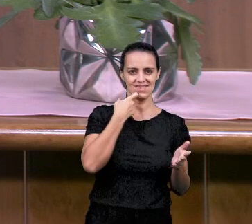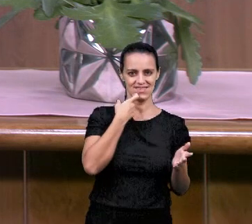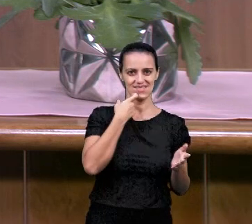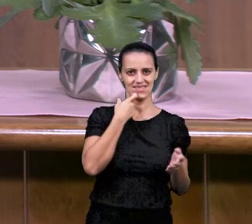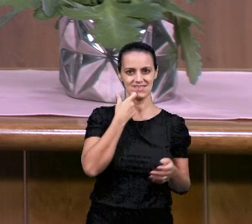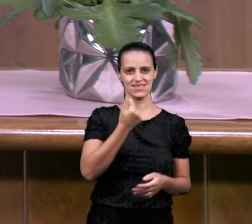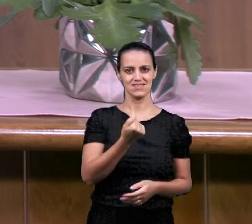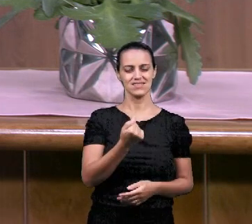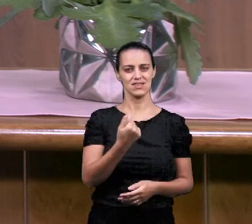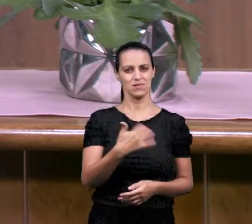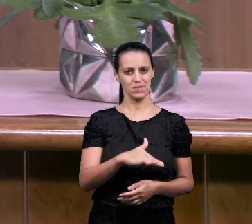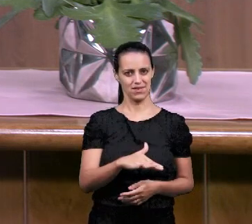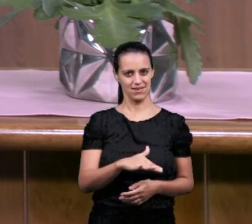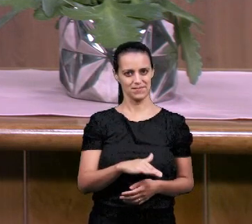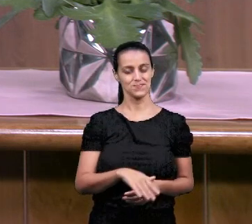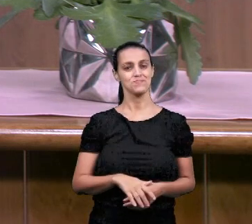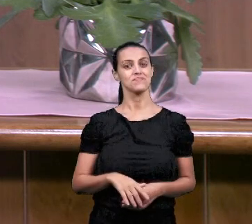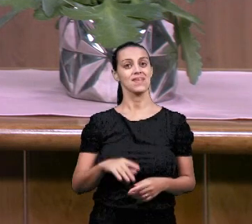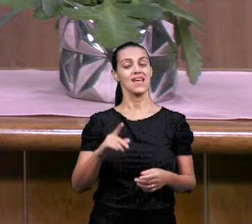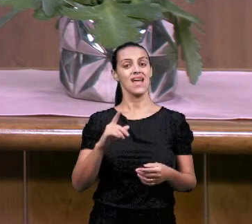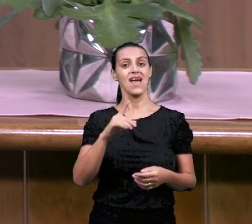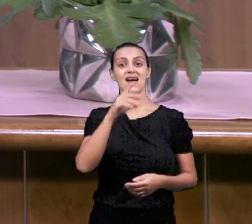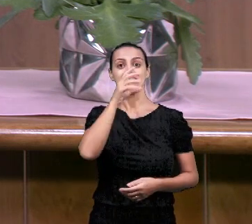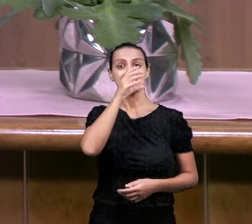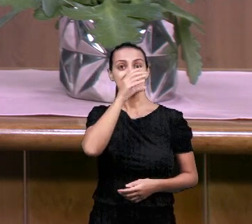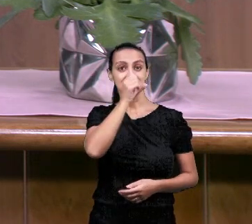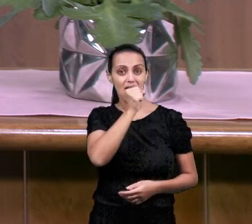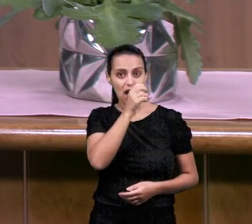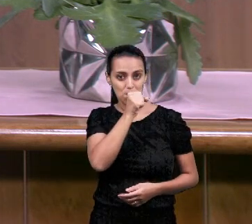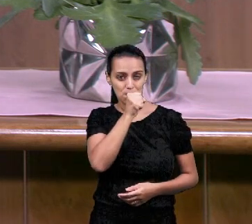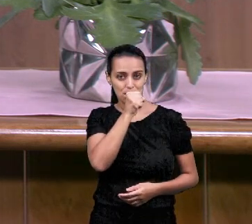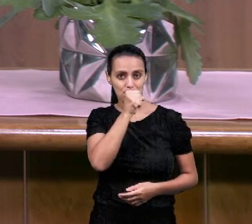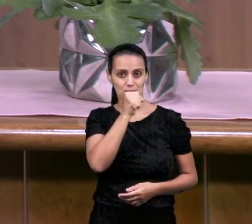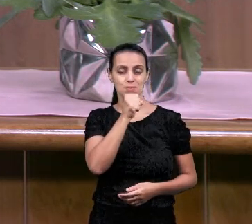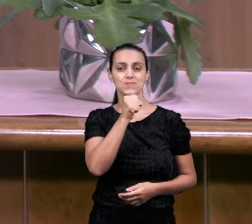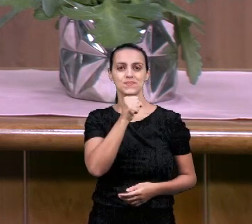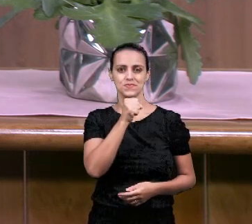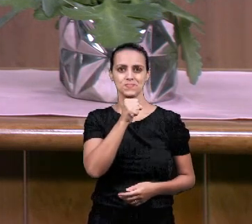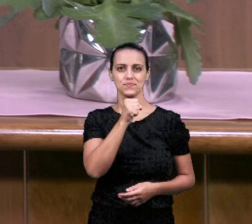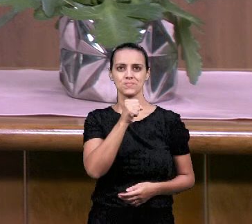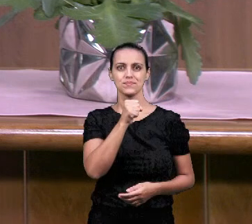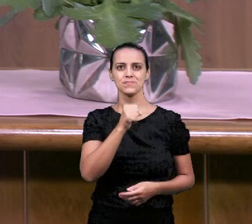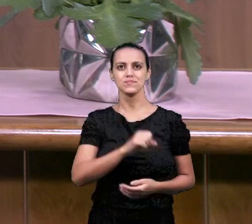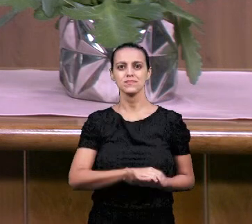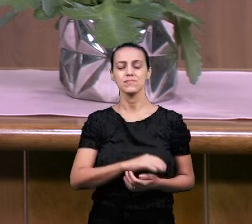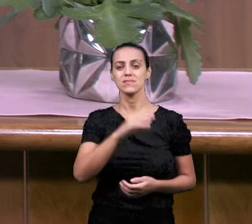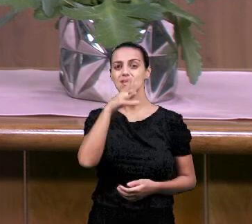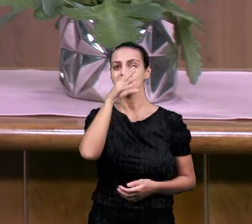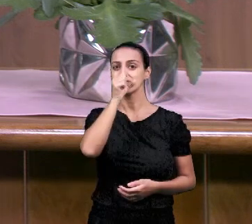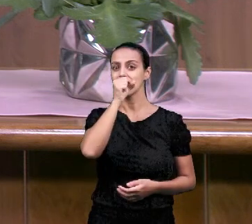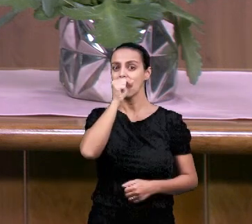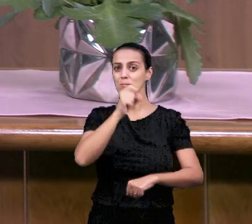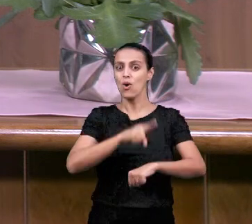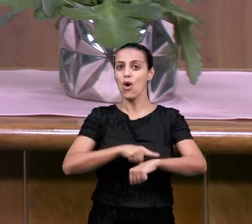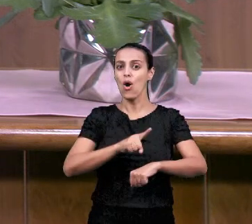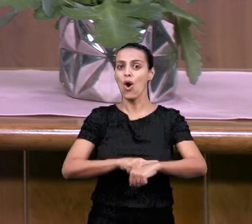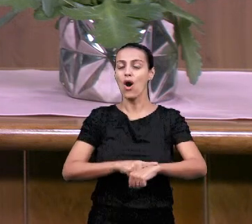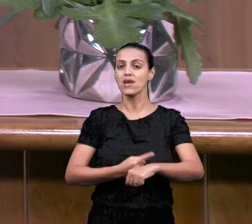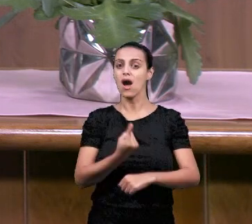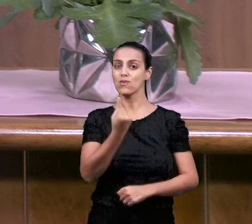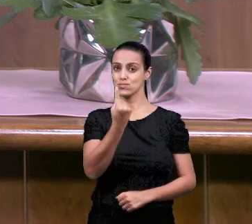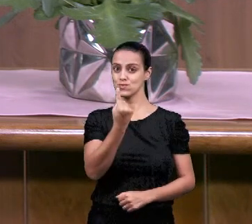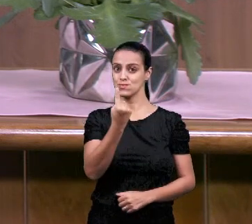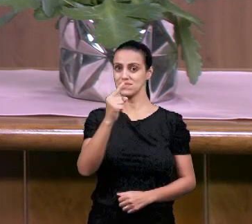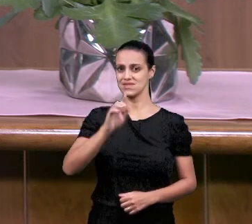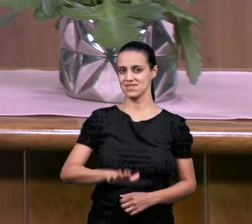journalier, quotidien, de lundi au vendredi. Le samedi, ça se passe à